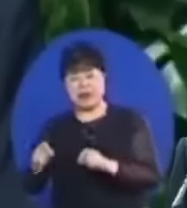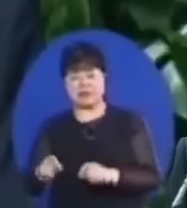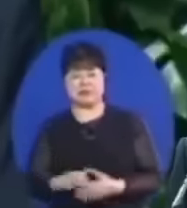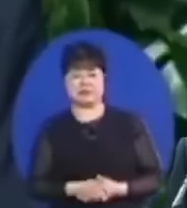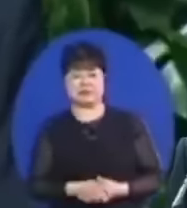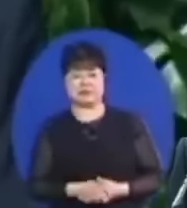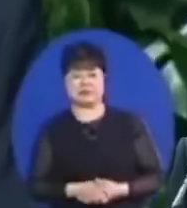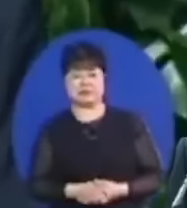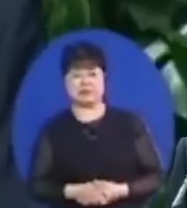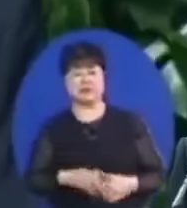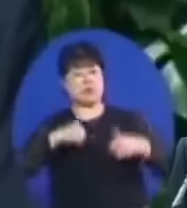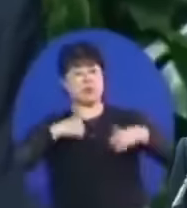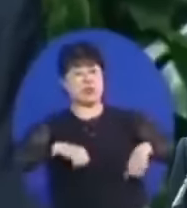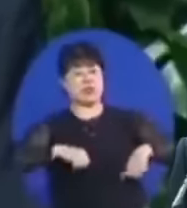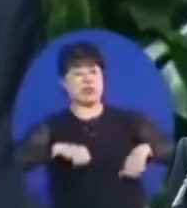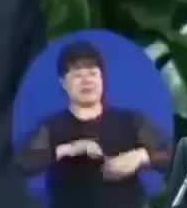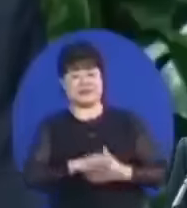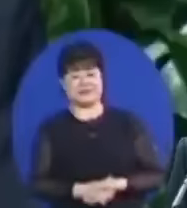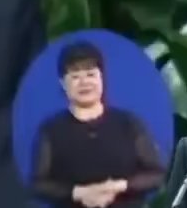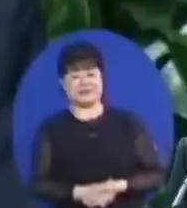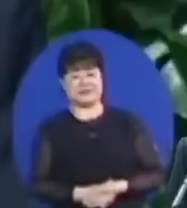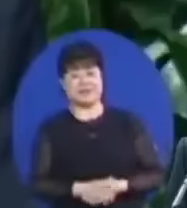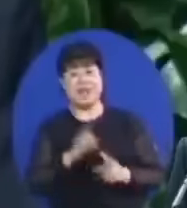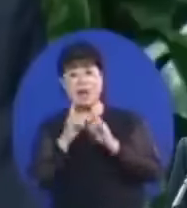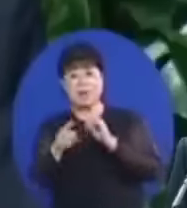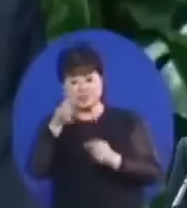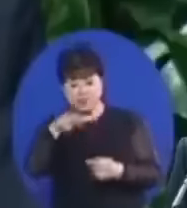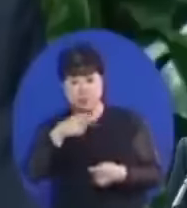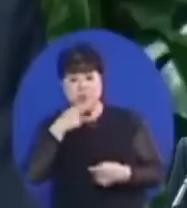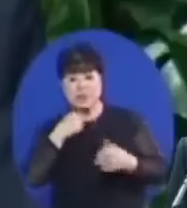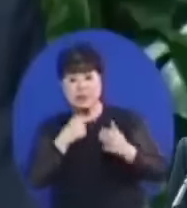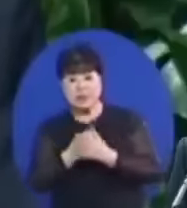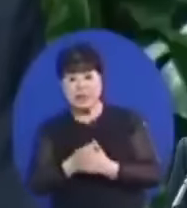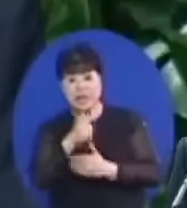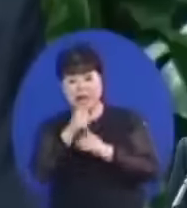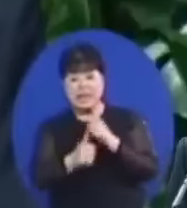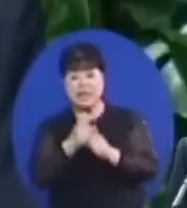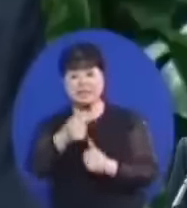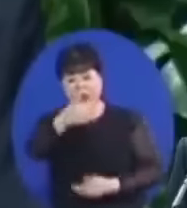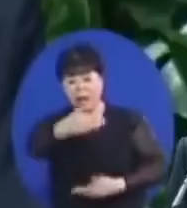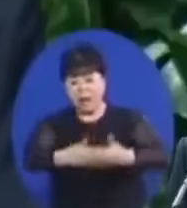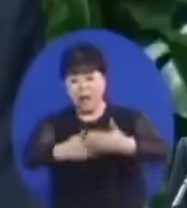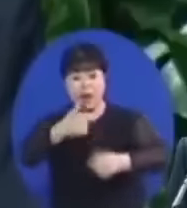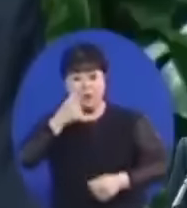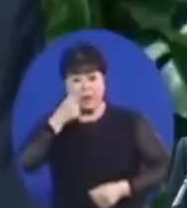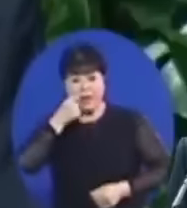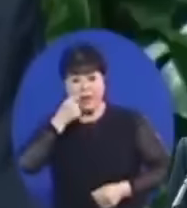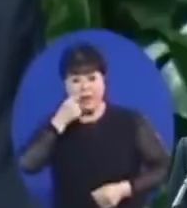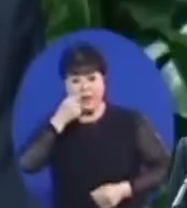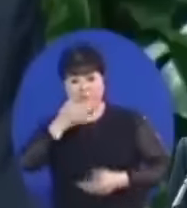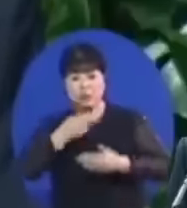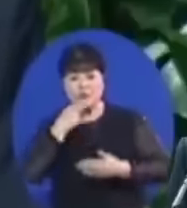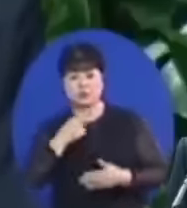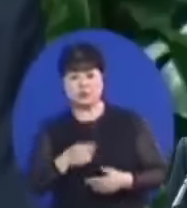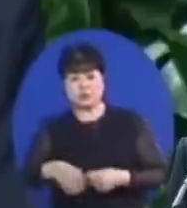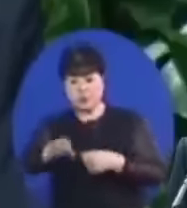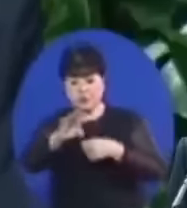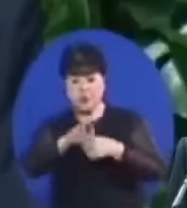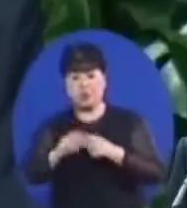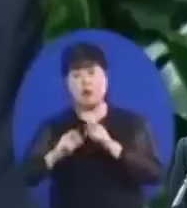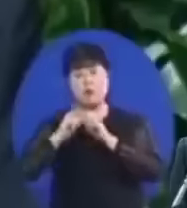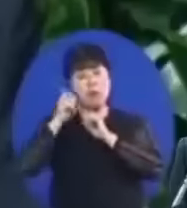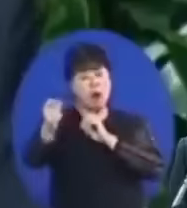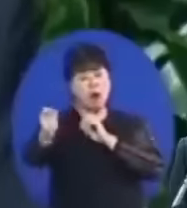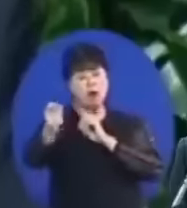읽는 걸 집어치워버리는 것입니다. 그 말씀을 읽지 아니하면 하나님과의 교통이 없어집니다. 교통이 없어지면 멀어지고